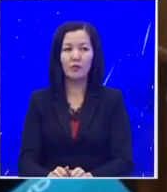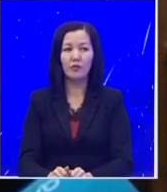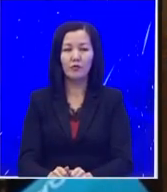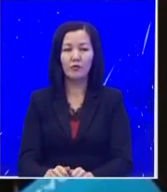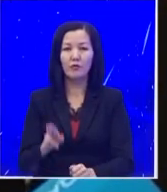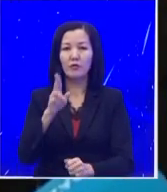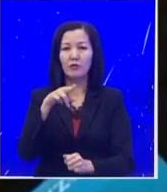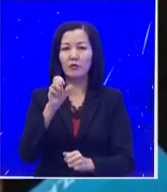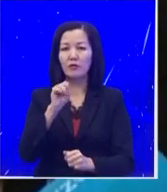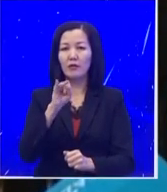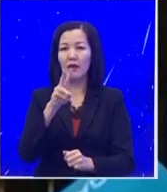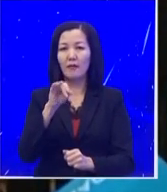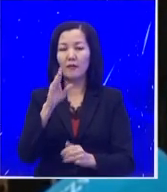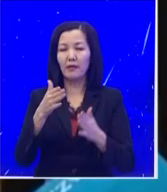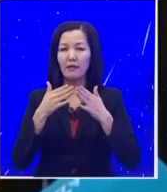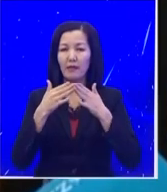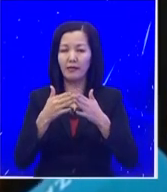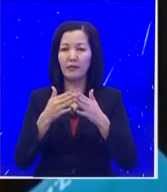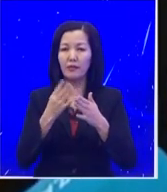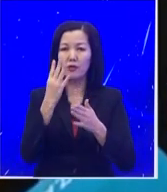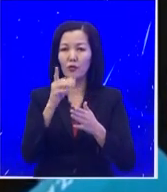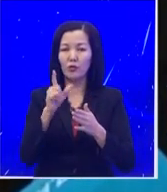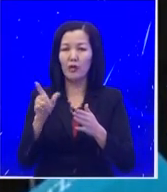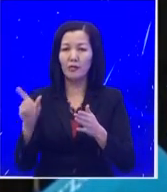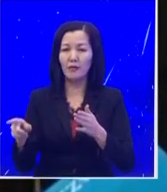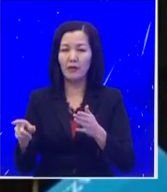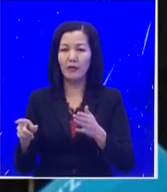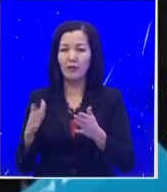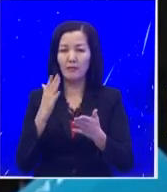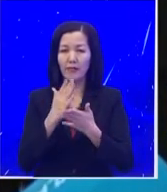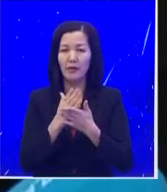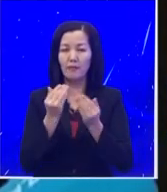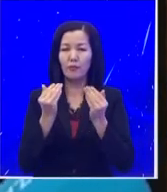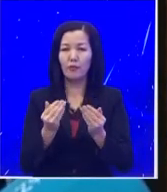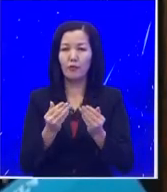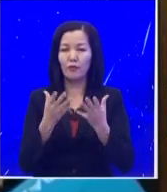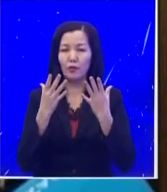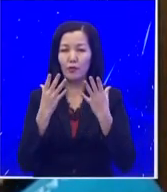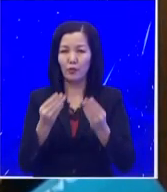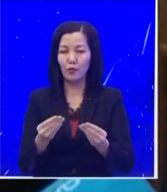Diamond Princess лайнеріндегі 4 азаматтарымыз бар. Олар бүгінгі күнге